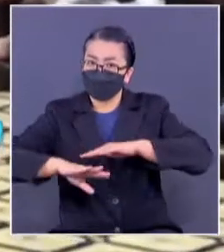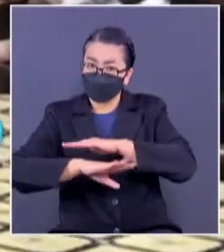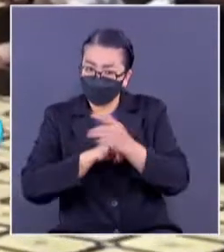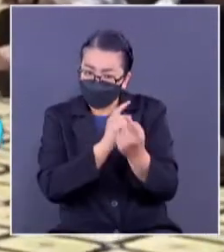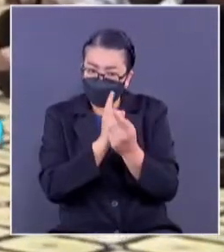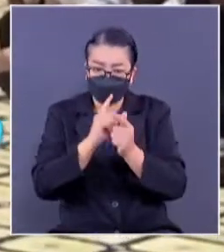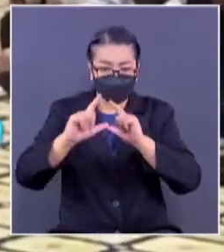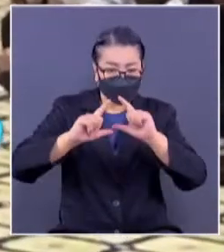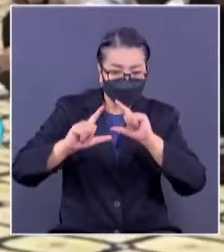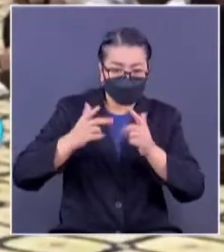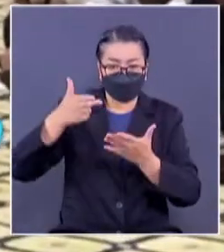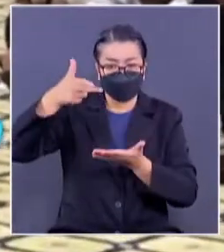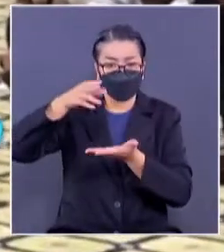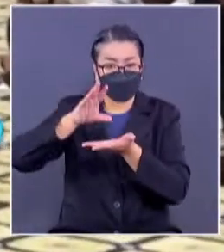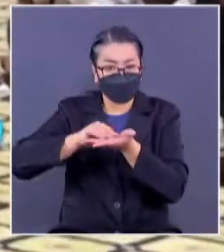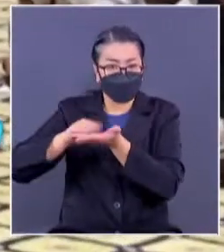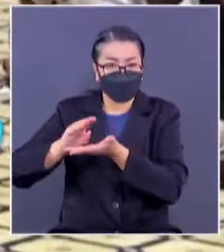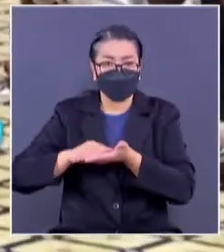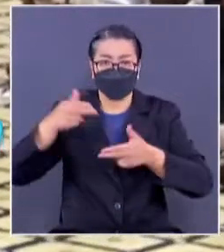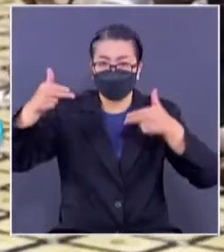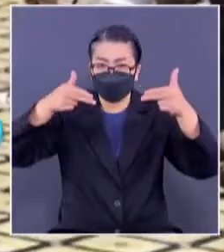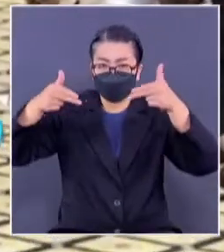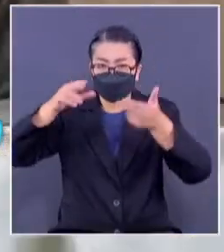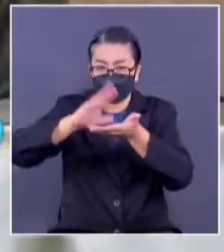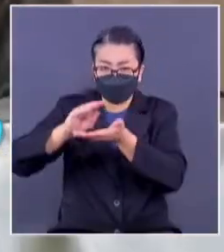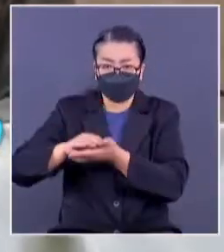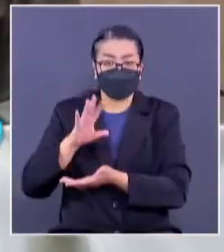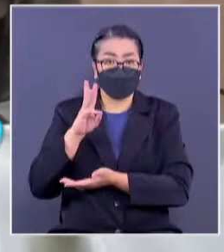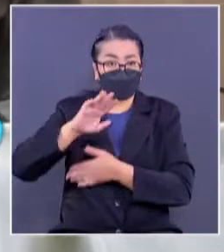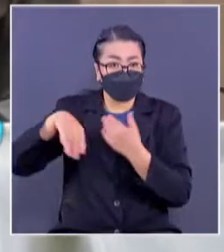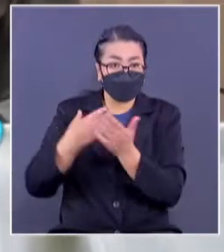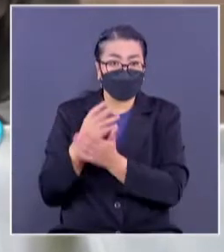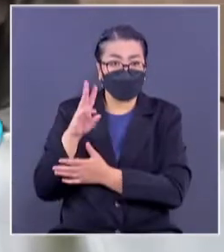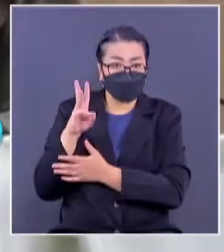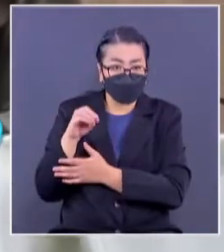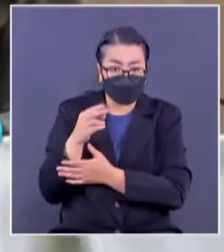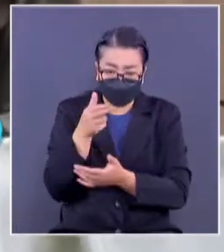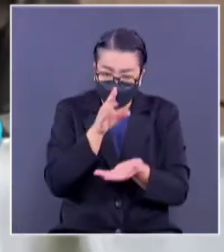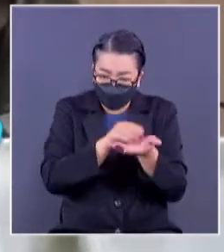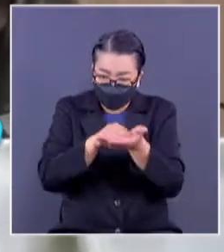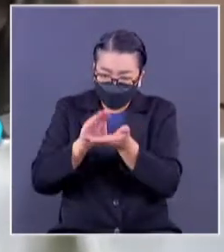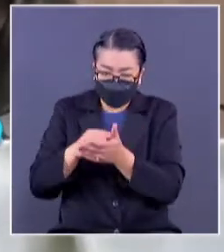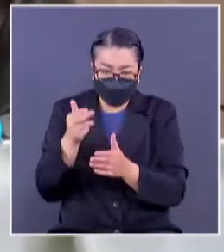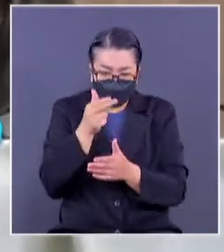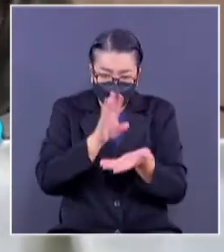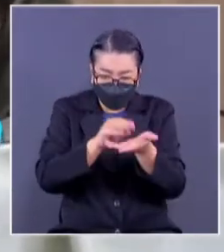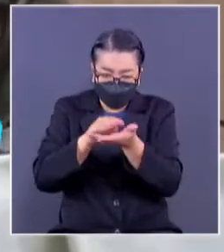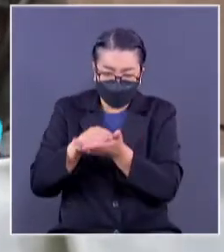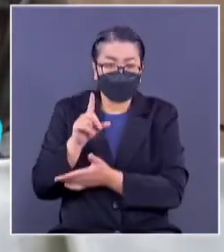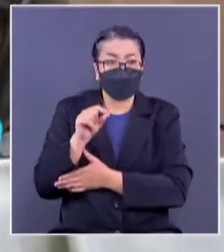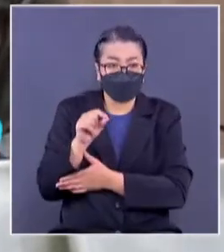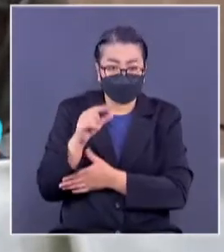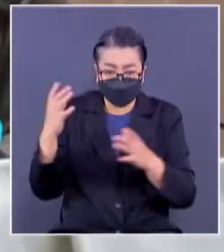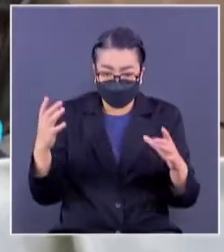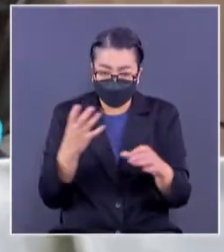อนิกส์ทั้งกล้องวงจรปิด60ตัวแล้วก็มีการทบทวนคลิปวิดีโอประมาณ20คลิปซึ่งผลเนี่ยเป็นที่